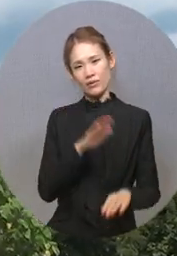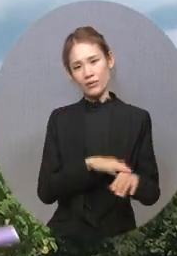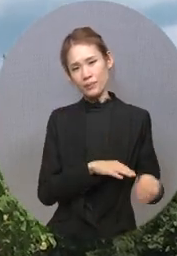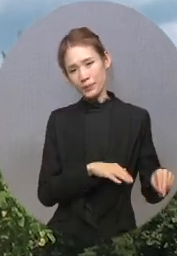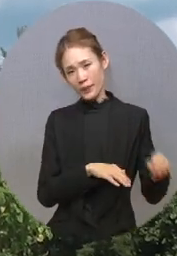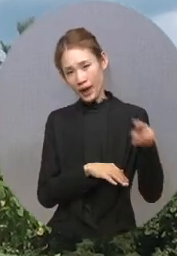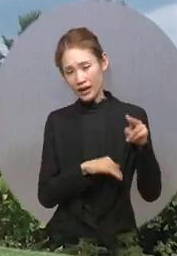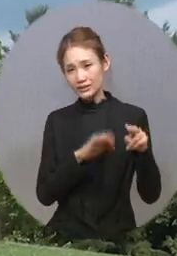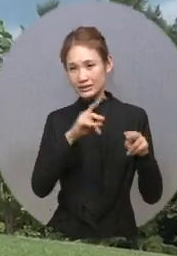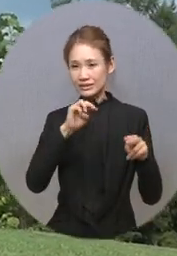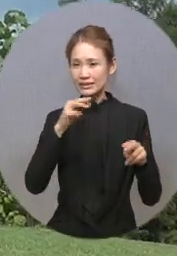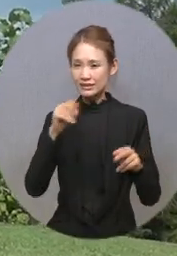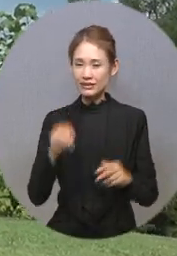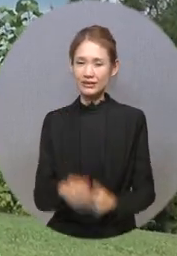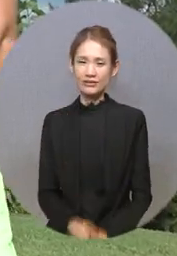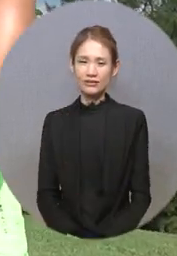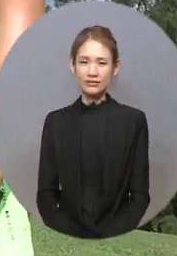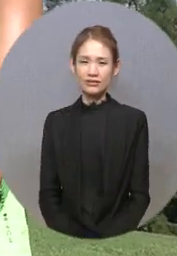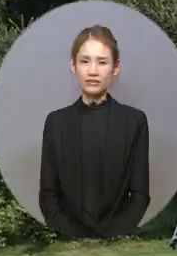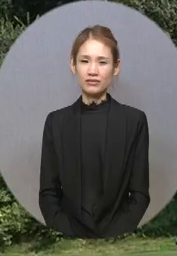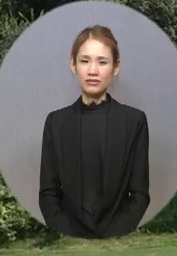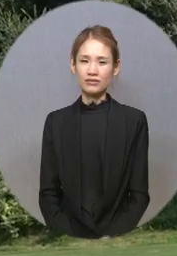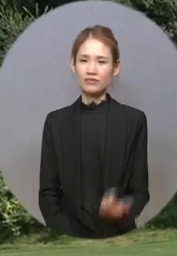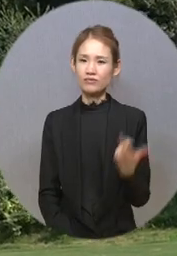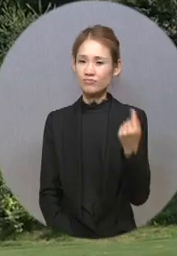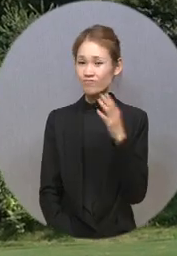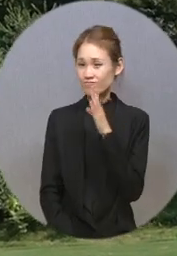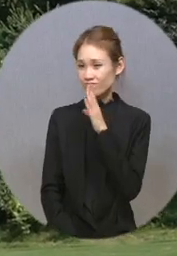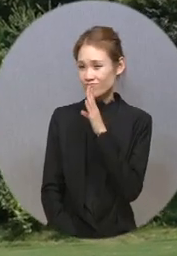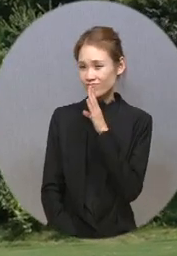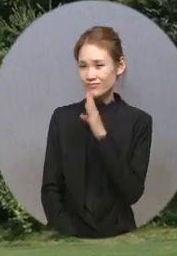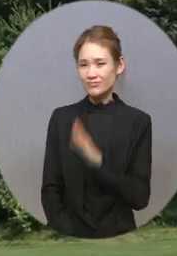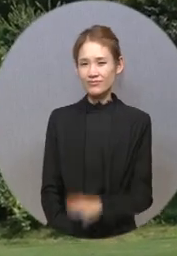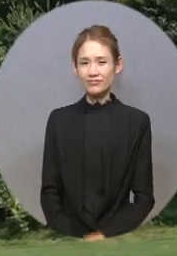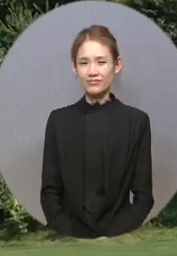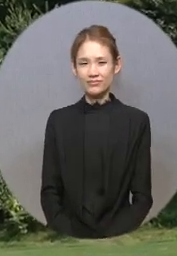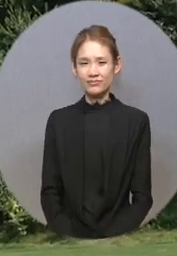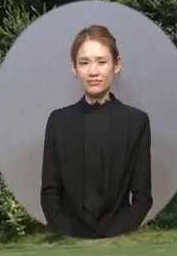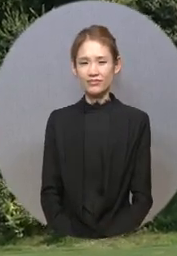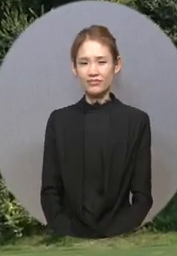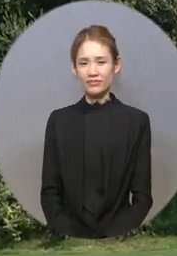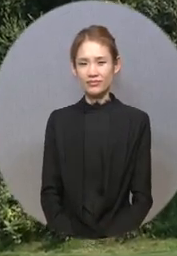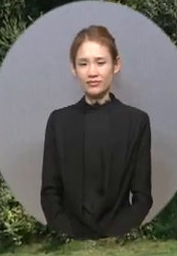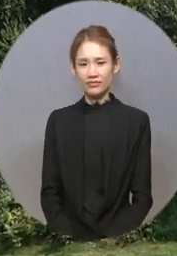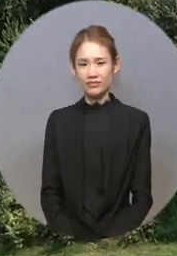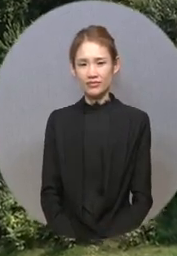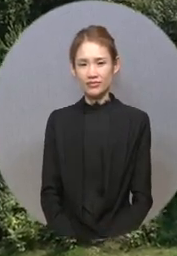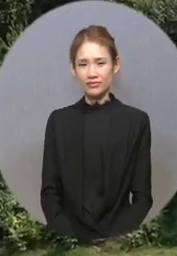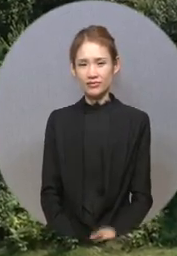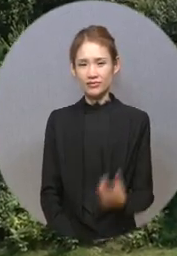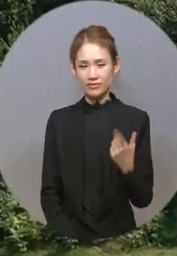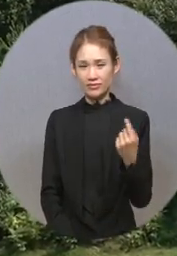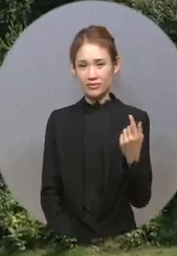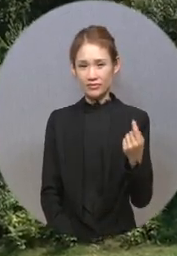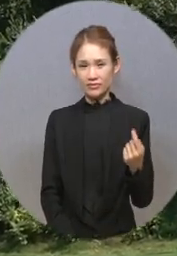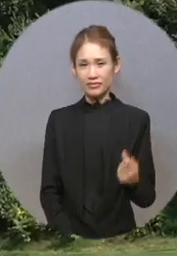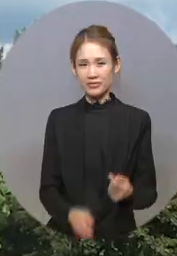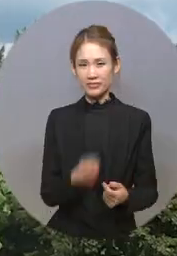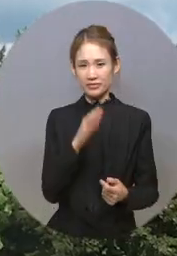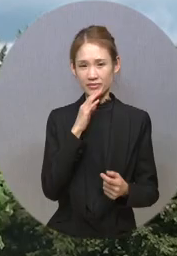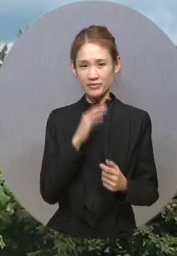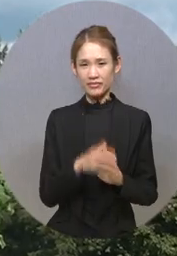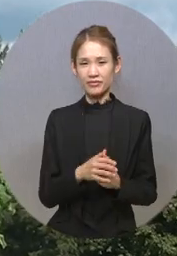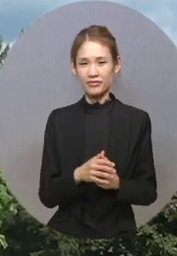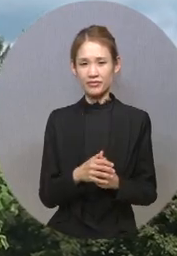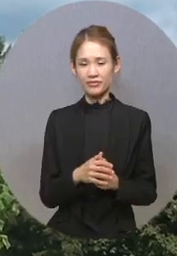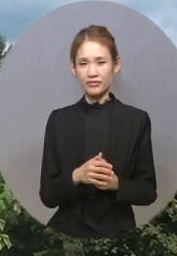쓰리퍼시야. 그러겠어 안 그러겠어? 나는 한번 그냥... 쳐봐? 응. 이번 홀까지만 응. 그렇게 칠 거야. 우리는 공격형이잖아.